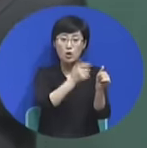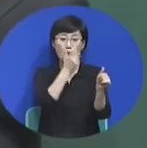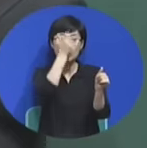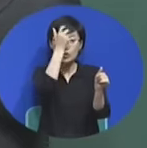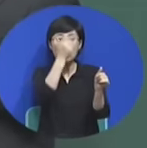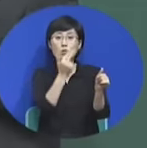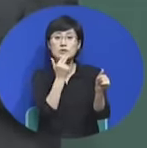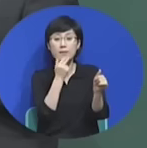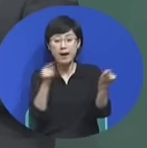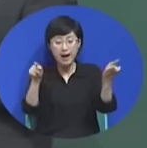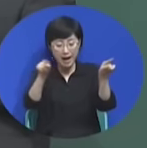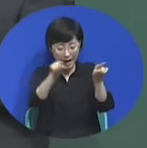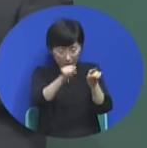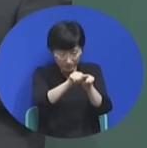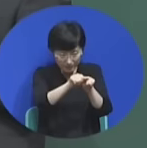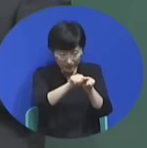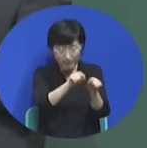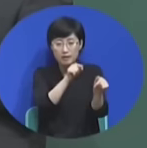얘기죠.